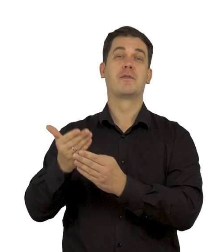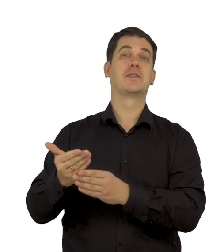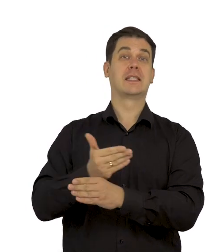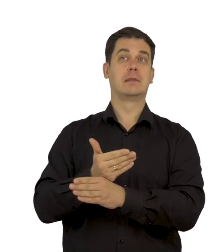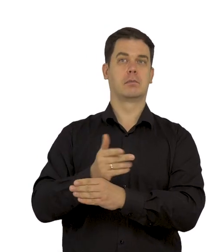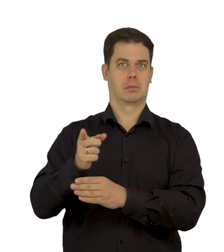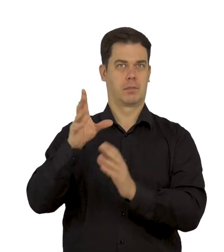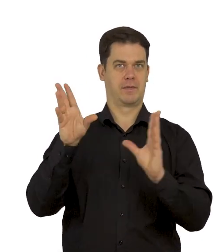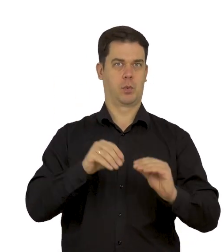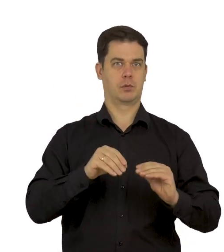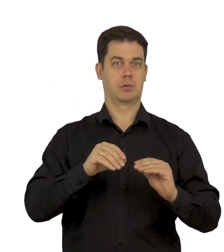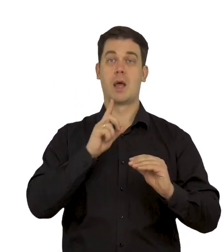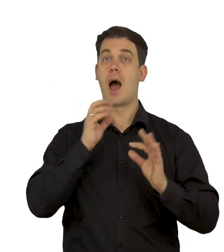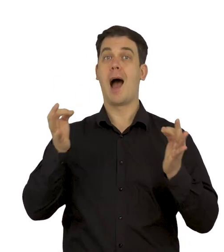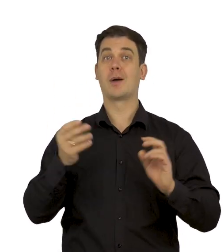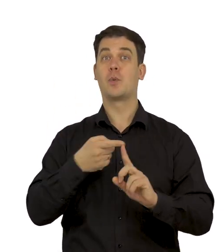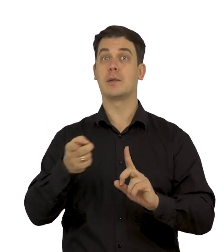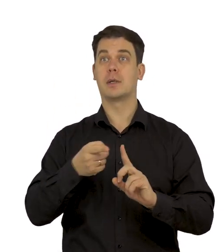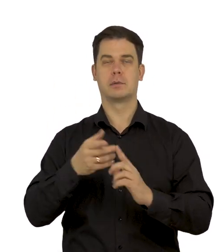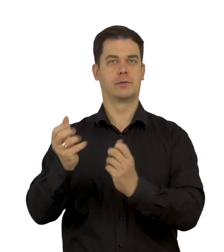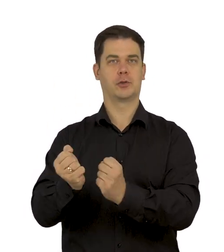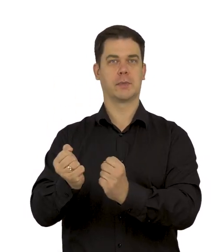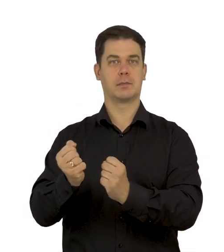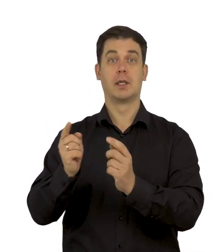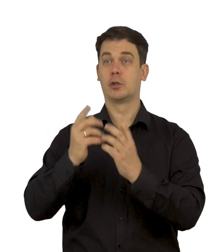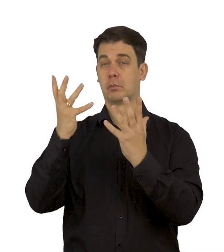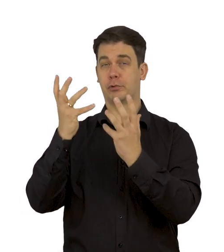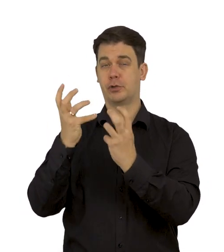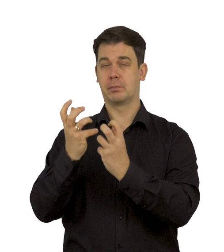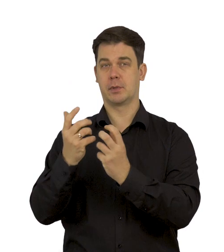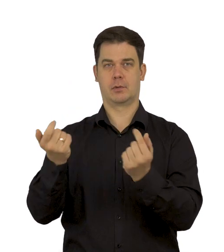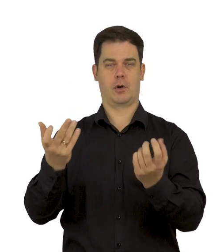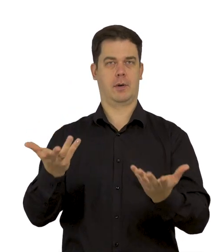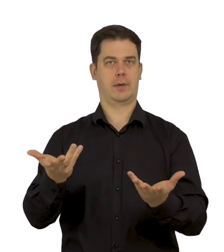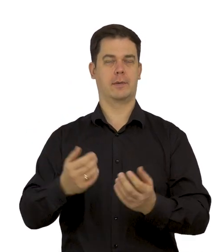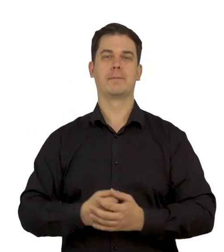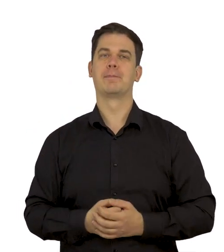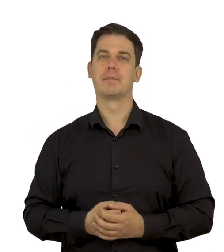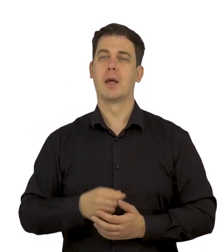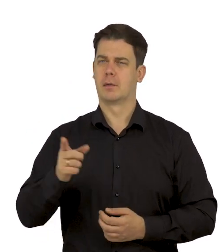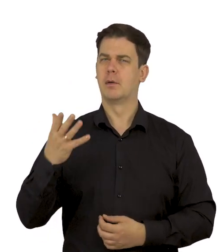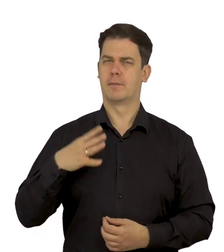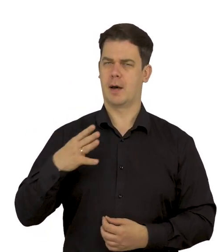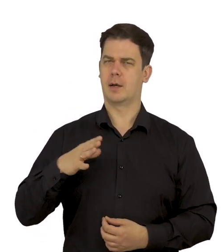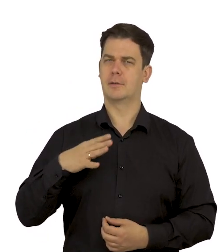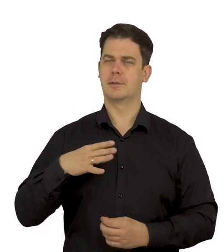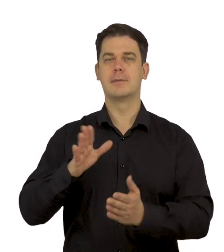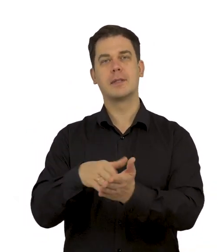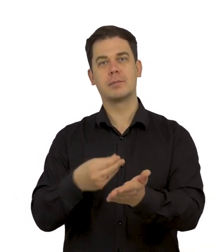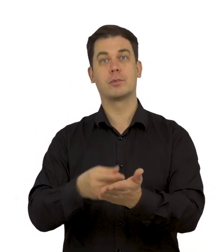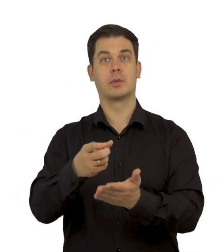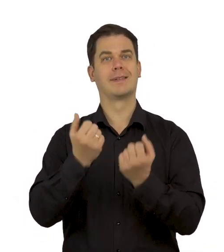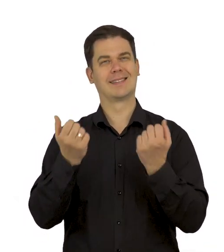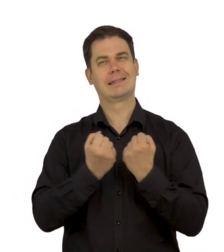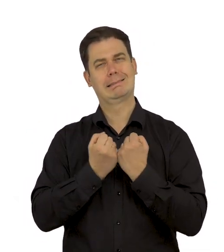wyłączone, aktualizacje wstrzymane, a ekran może się przyciemnić. Ten tryb warto stosować w sytuacji, gdy chcemy,